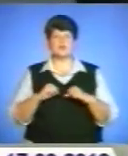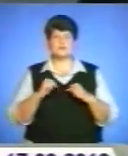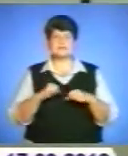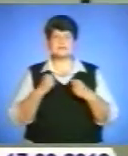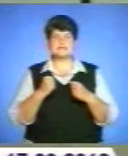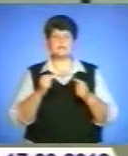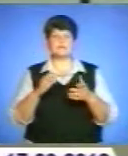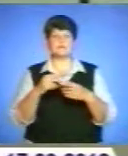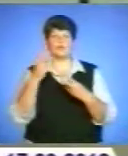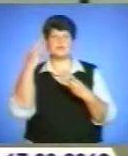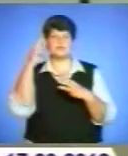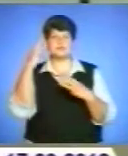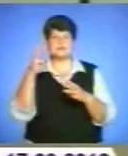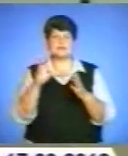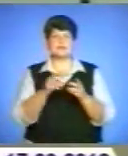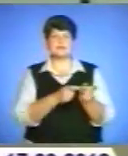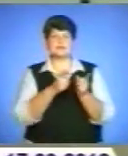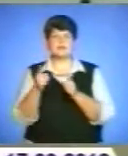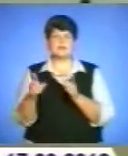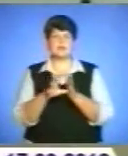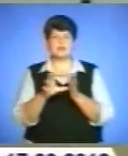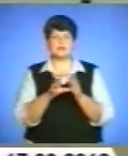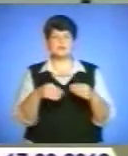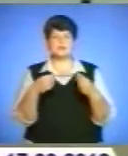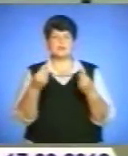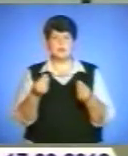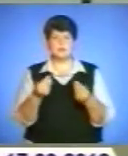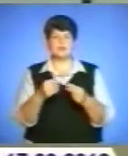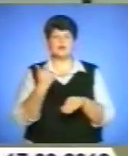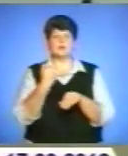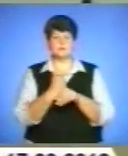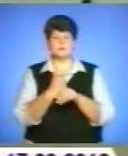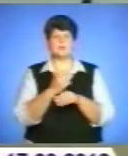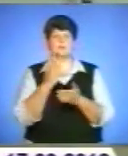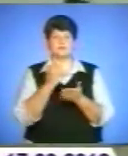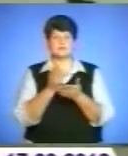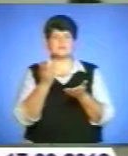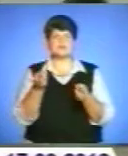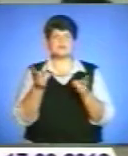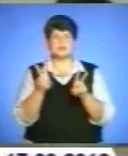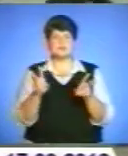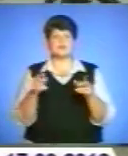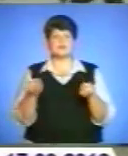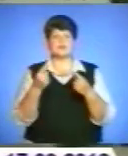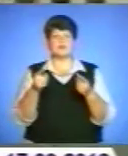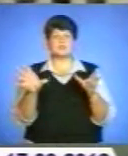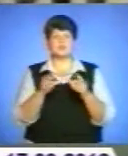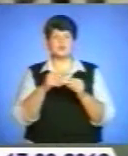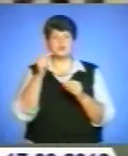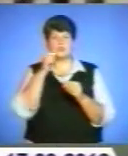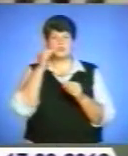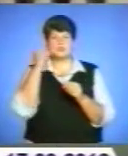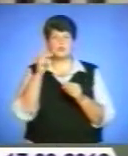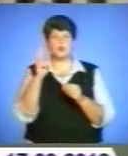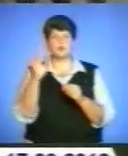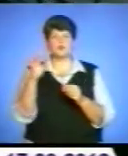модернізації систем транзиту енергоносіїв. За словами президента, пріоритетом для України залишається створення спільно з Росією та іншими партнерами